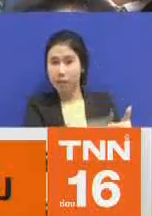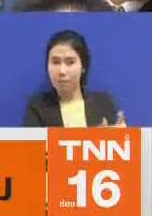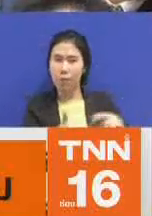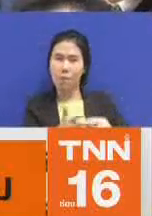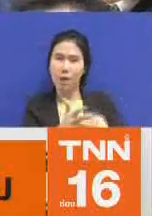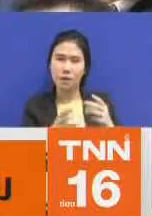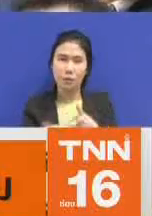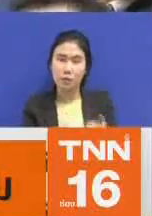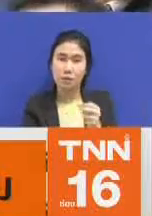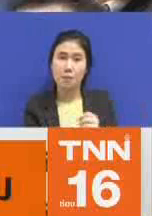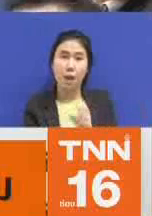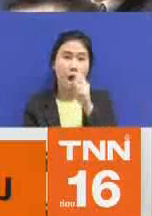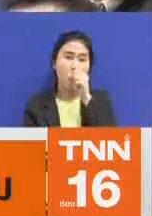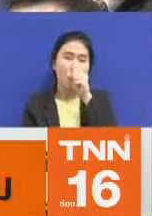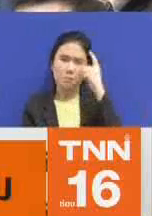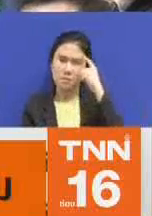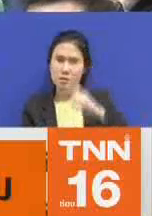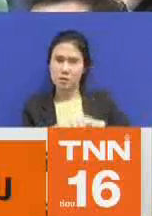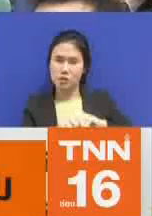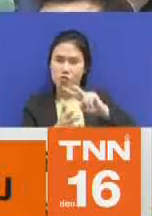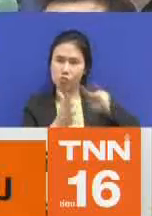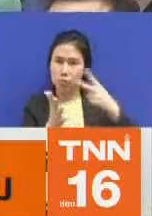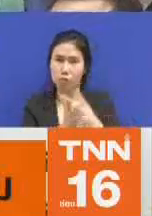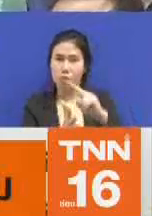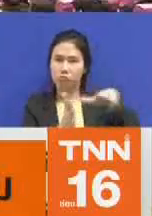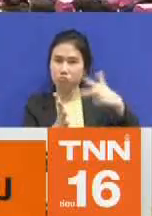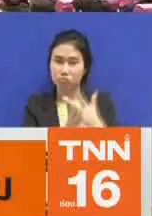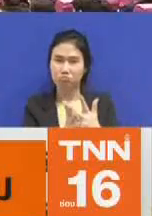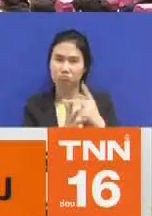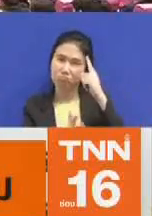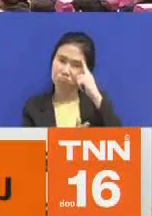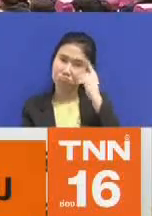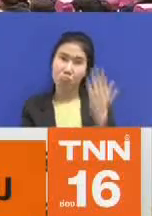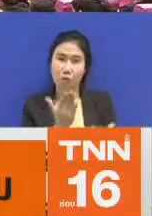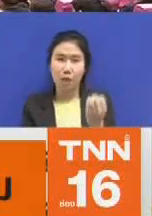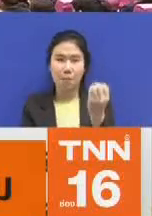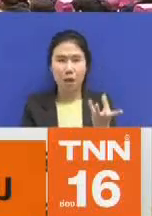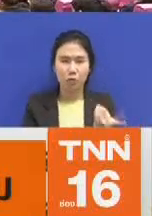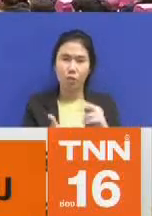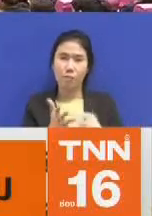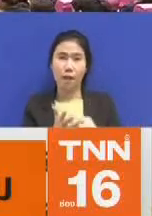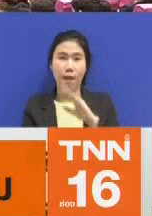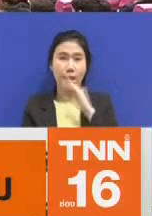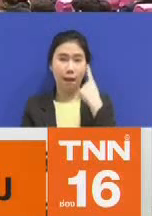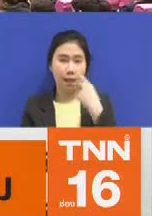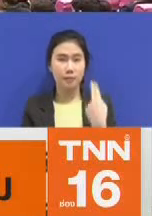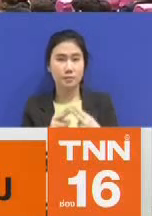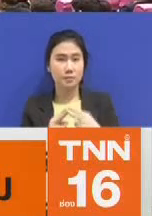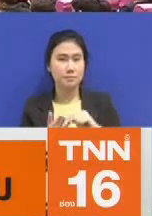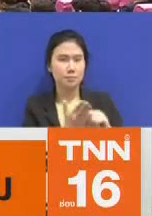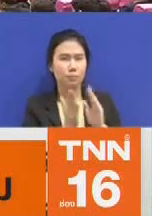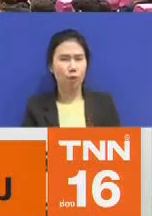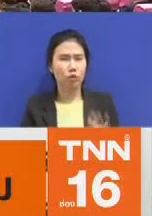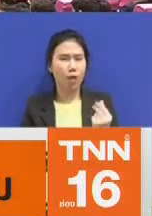อย่างไรก็ตามนะครับก็มีรายงานด้วยนะครับว่าในการประชุมช่วงบ่ายนี้อาจจะมีการเข้าสู่วาระการประชุมเพื่อเดินหน้